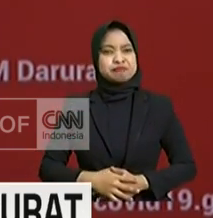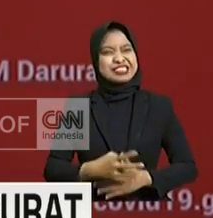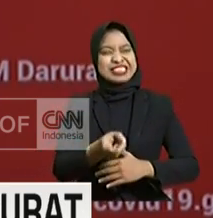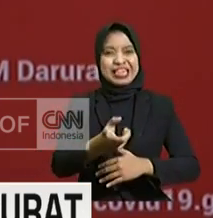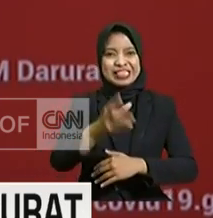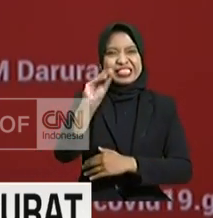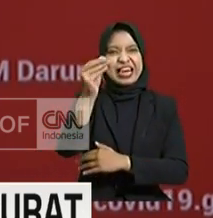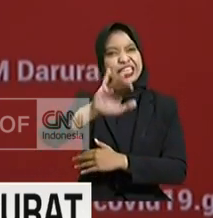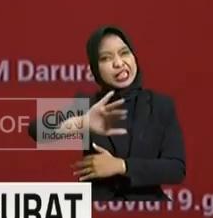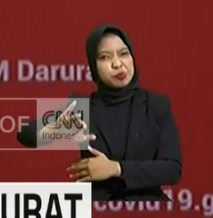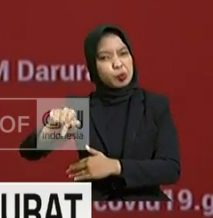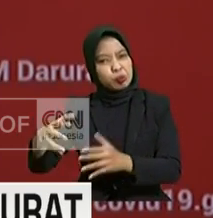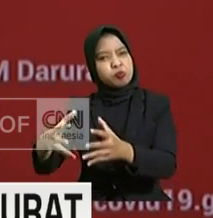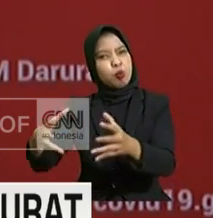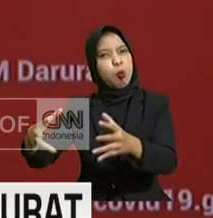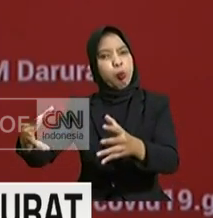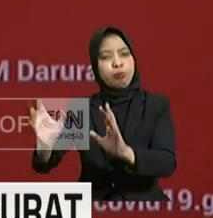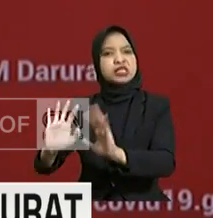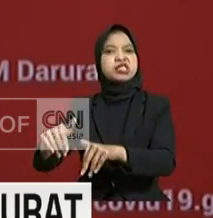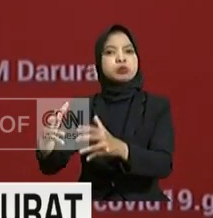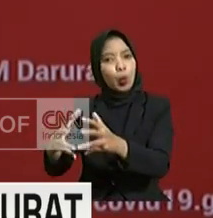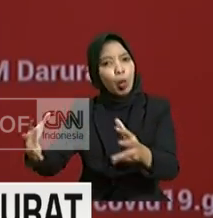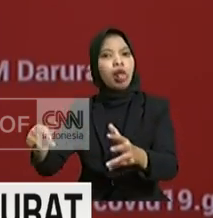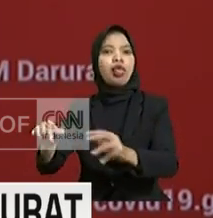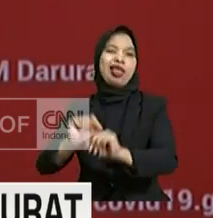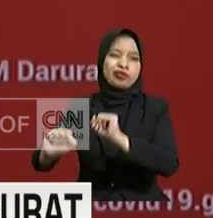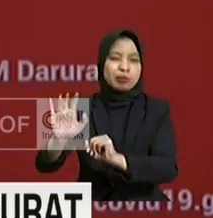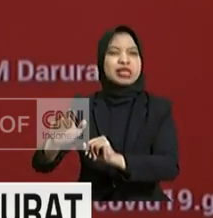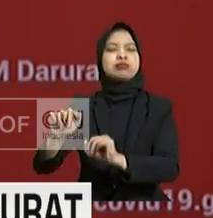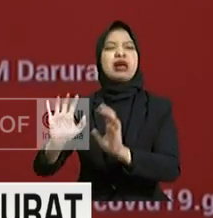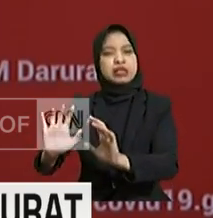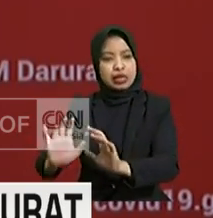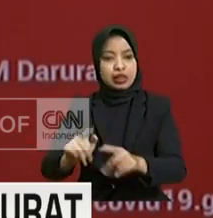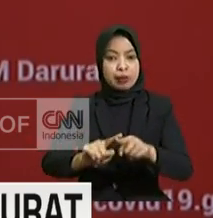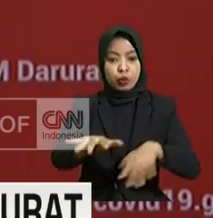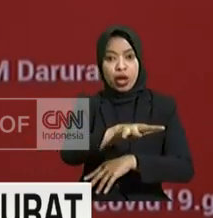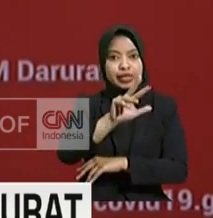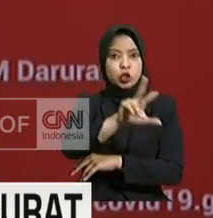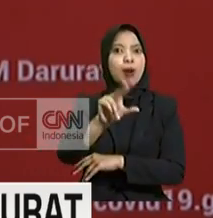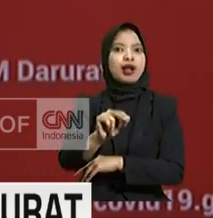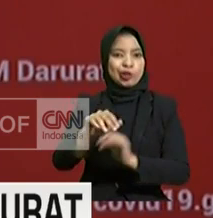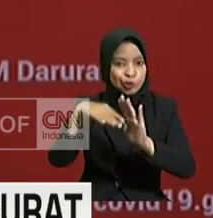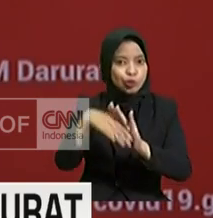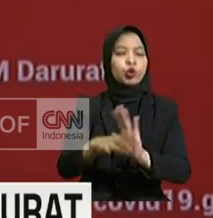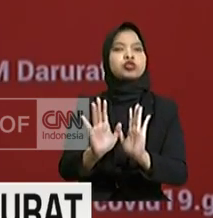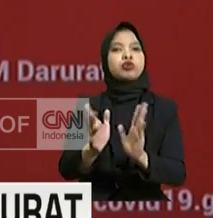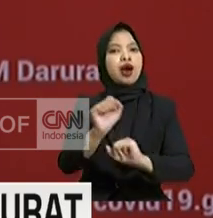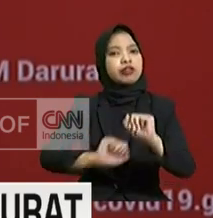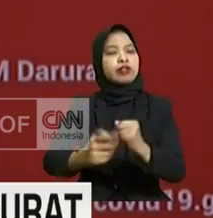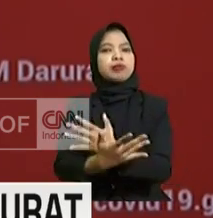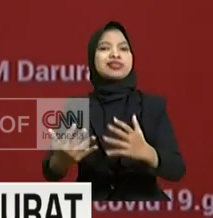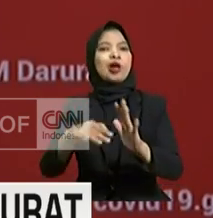Jakarta Timur yang masih cukup padat sedangkan wilayah Jawa Barat sudah mengalami penurunan mobilitas